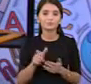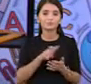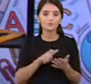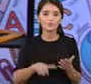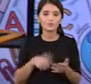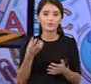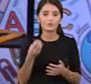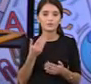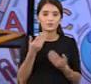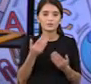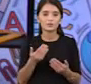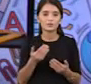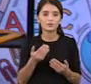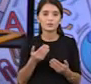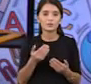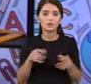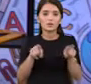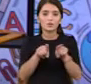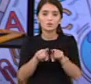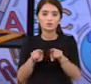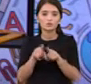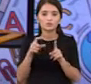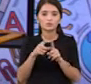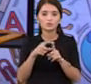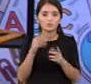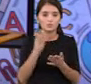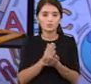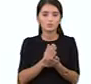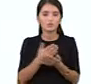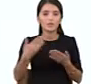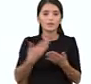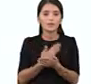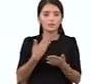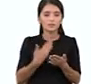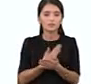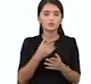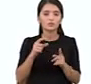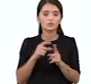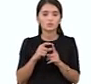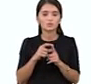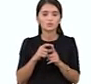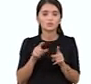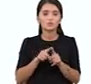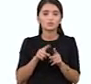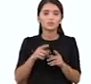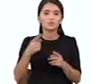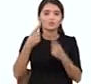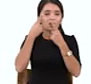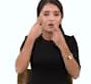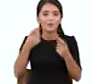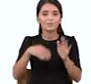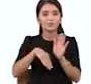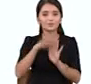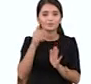bolajonlar. She'rda yana sizga ma'nodosh so'zlar ham bor ekan. Yangilik so'zi bu